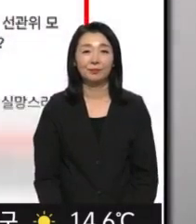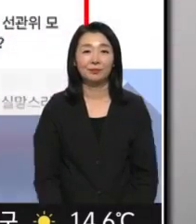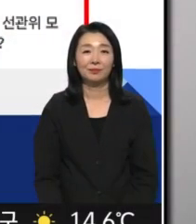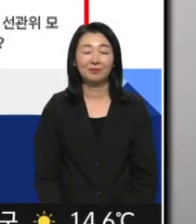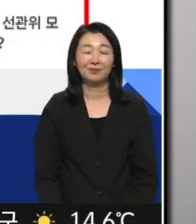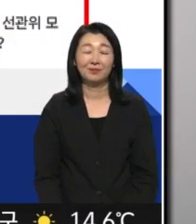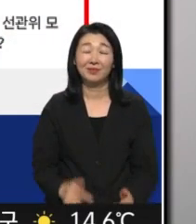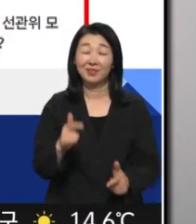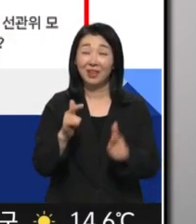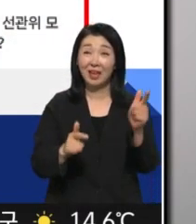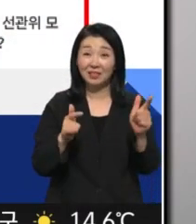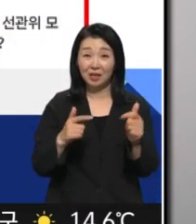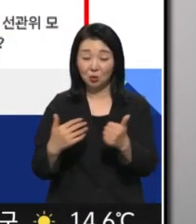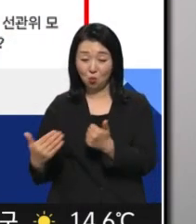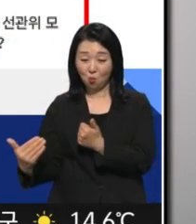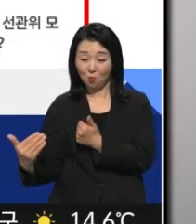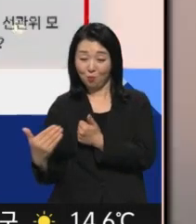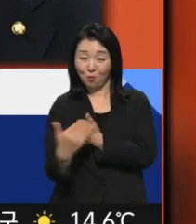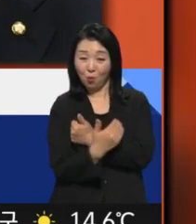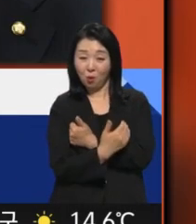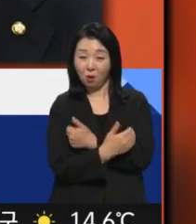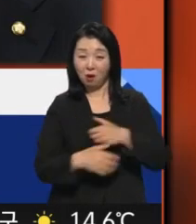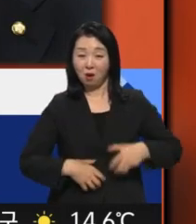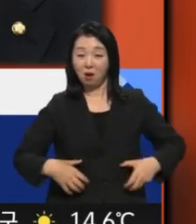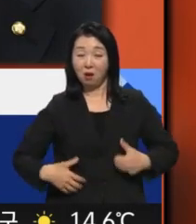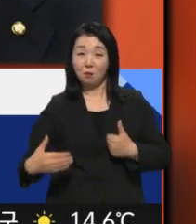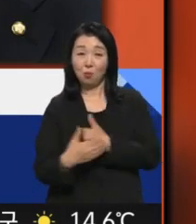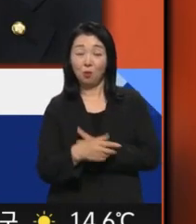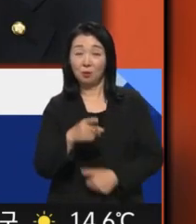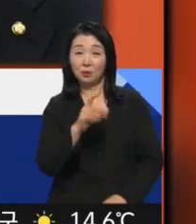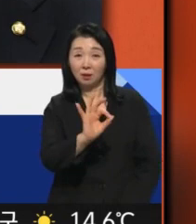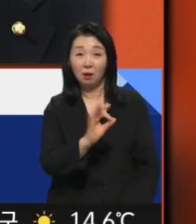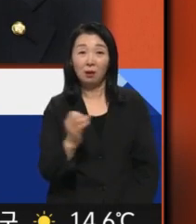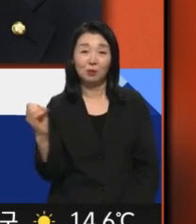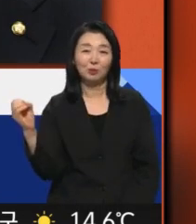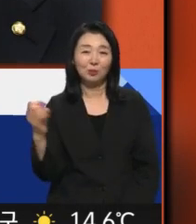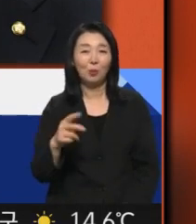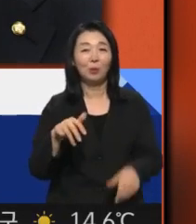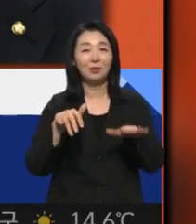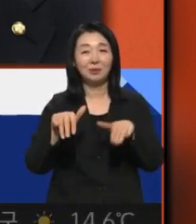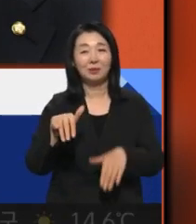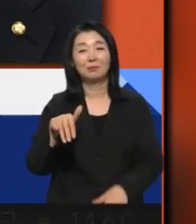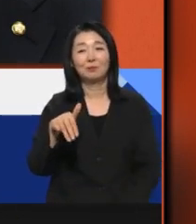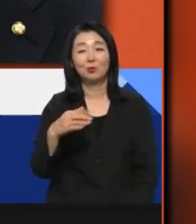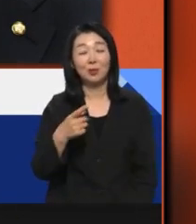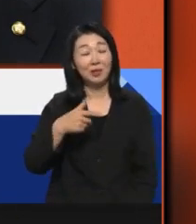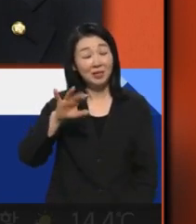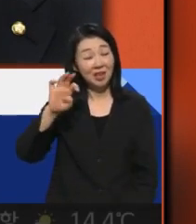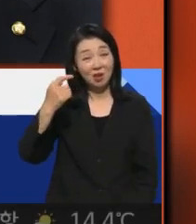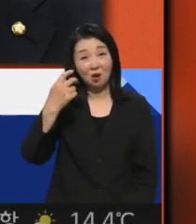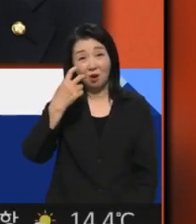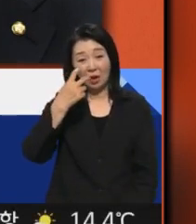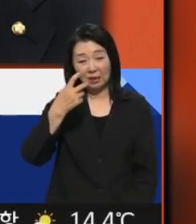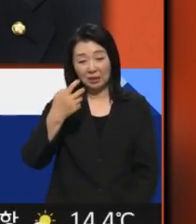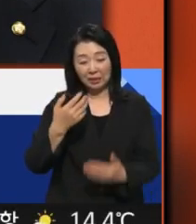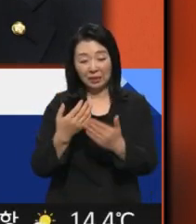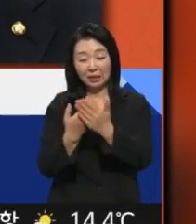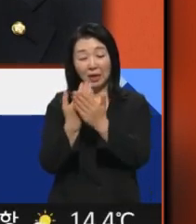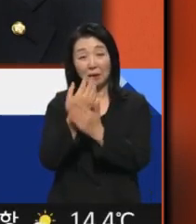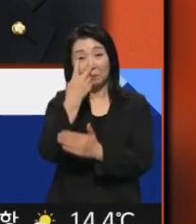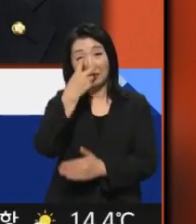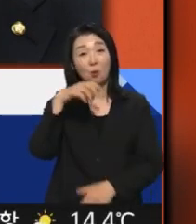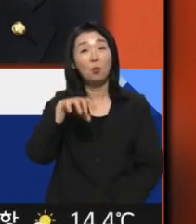다양성과 포용성, 예를 들자면 최재형 감사원장, 그리고 지금 현재 윤 대통령께서 사실